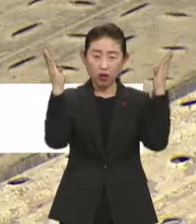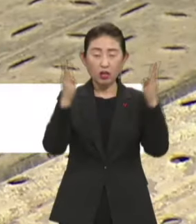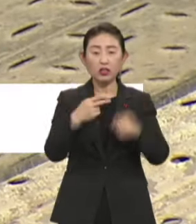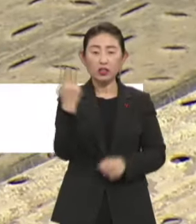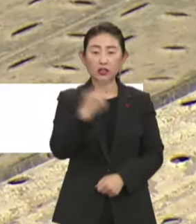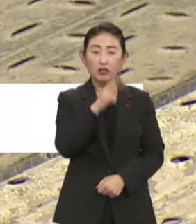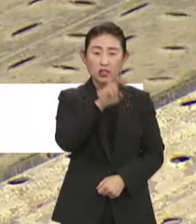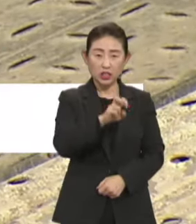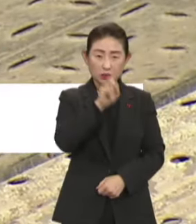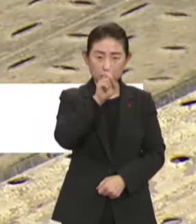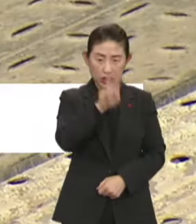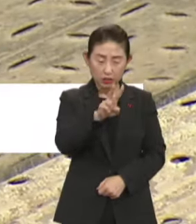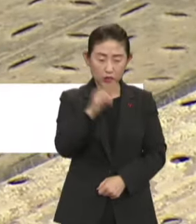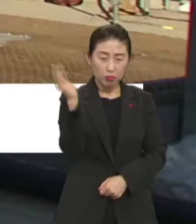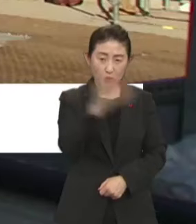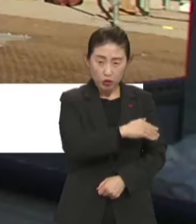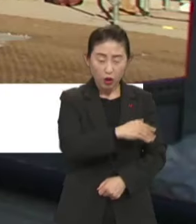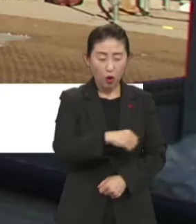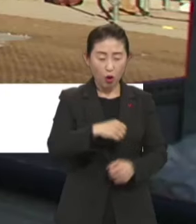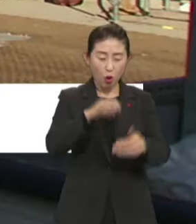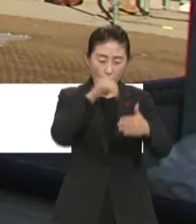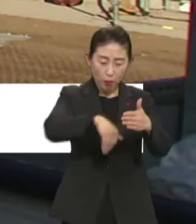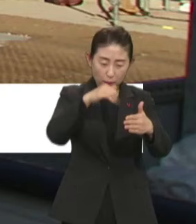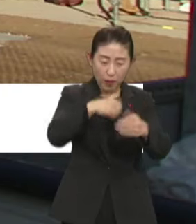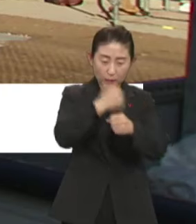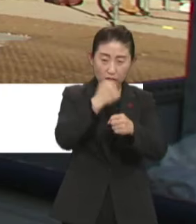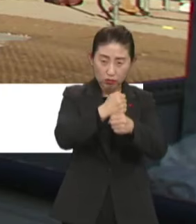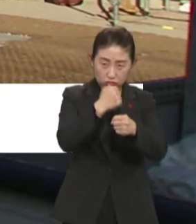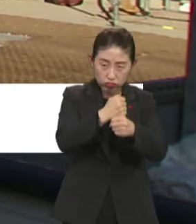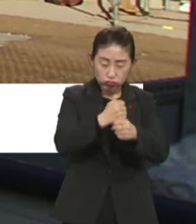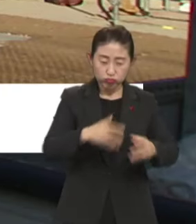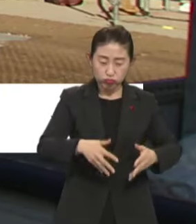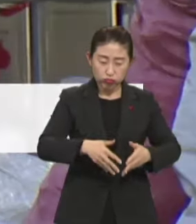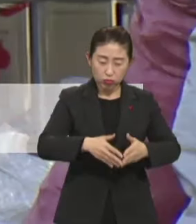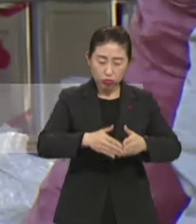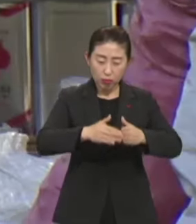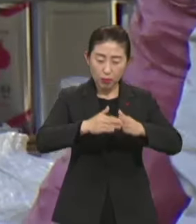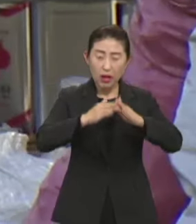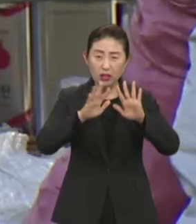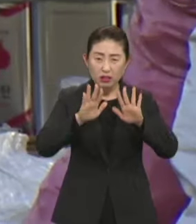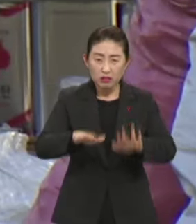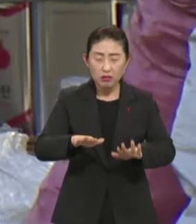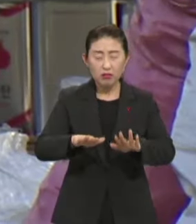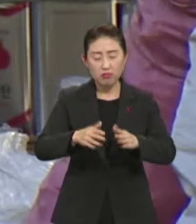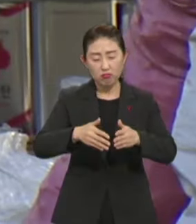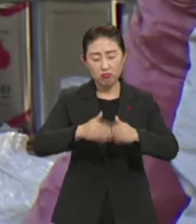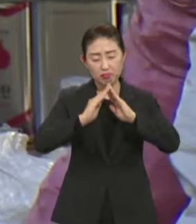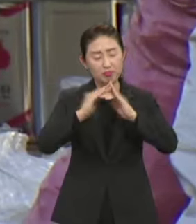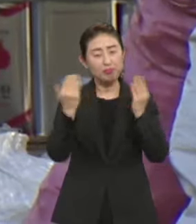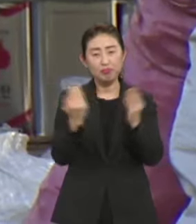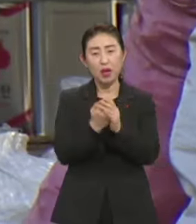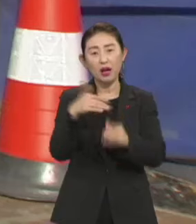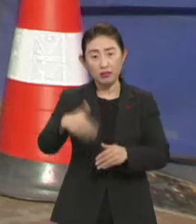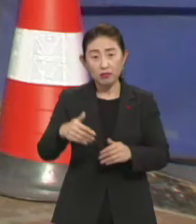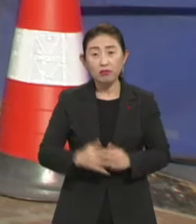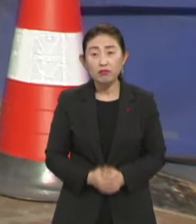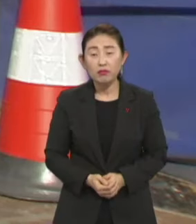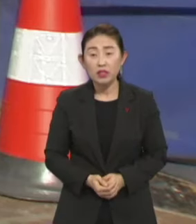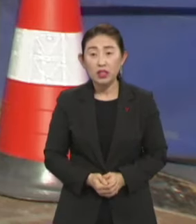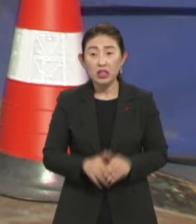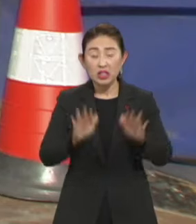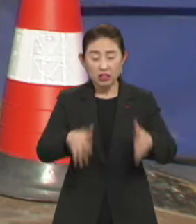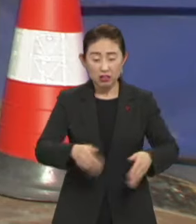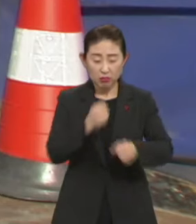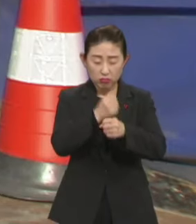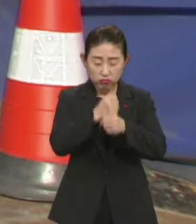지난 2022년부터 기념관 공사에 들어갔는데 공사는 아직도 현재 진행형입니다. 기념관